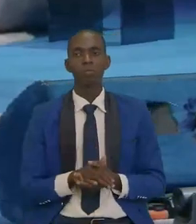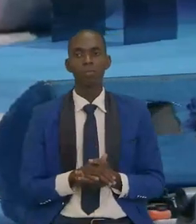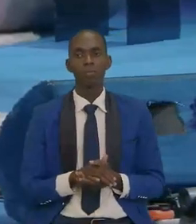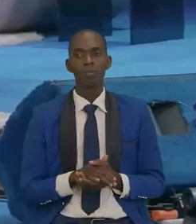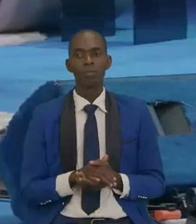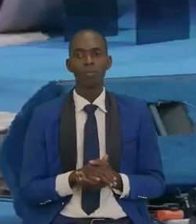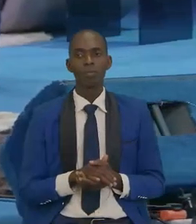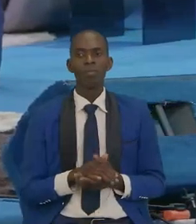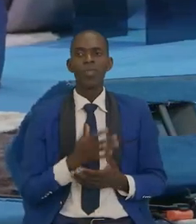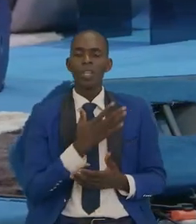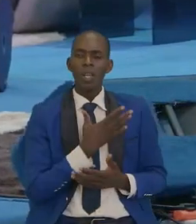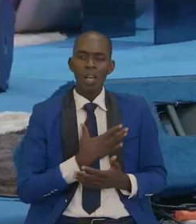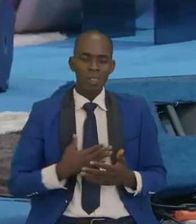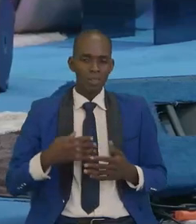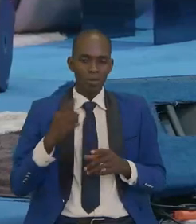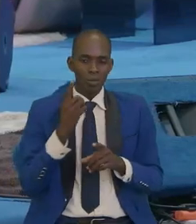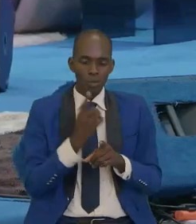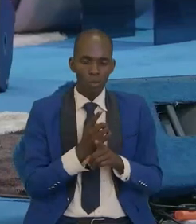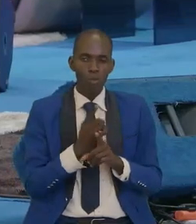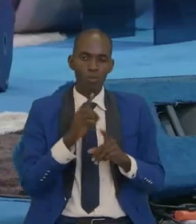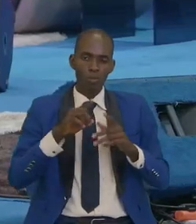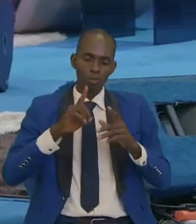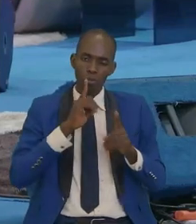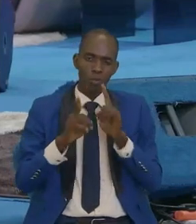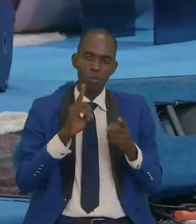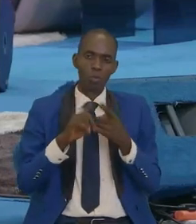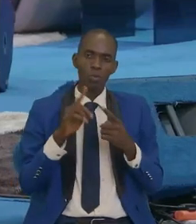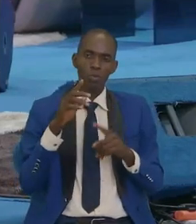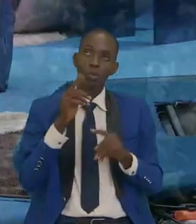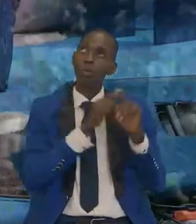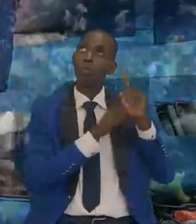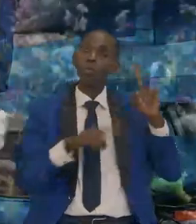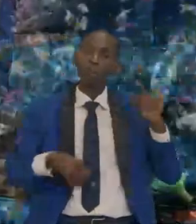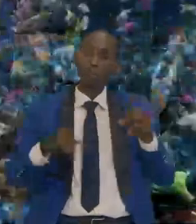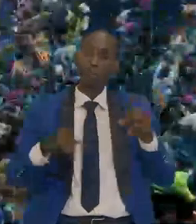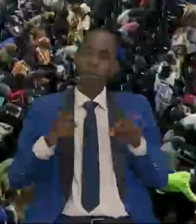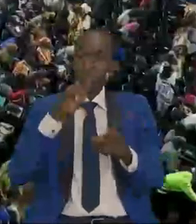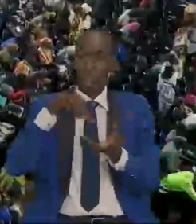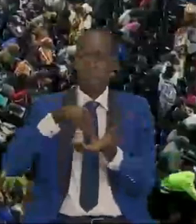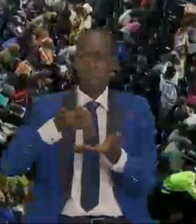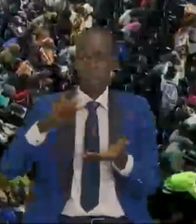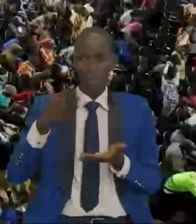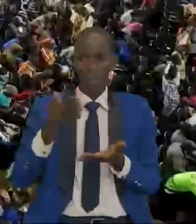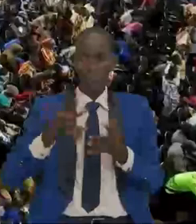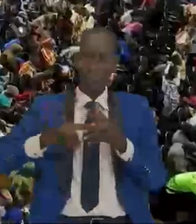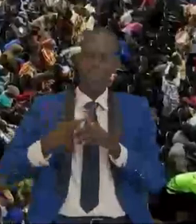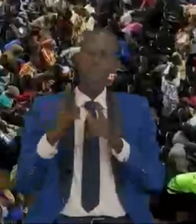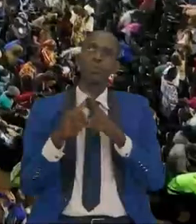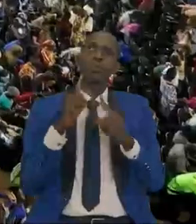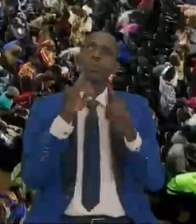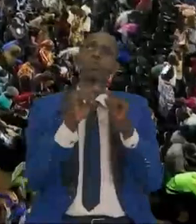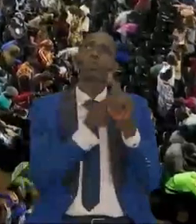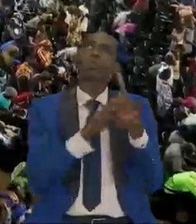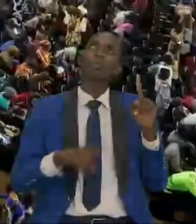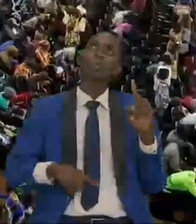Lève-toi et lève ta main. Et calmement, dis au Seigneur, parle au